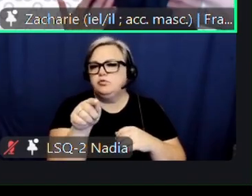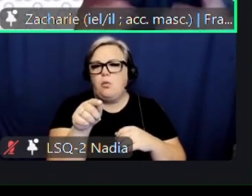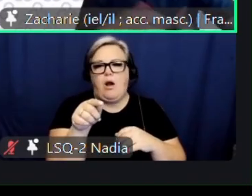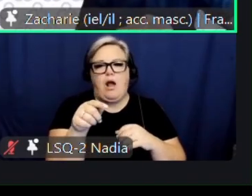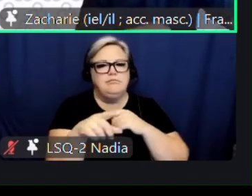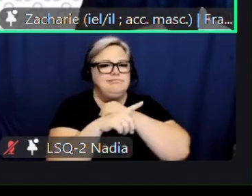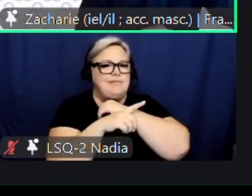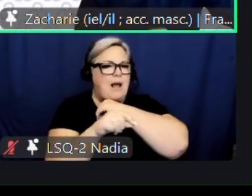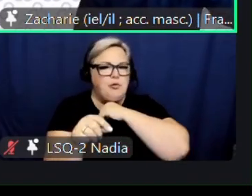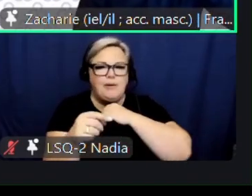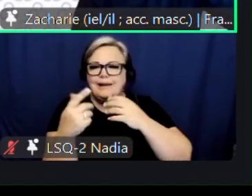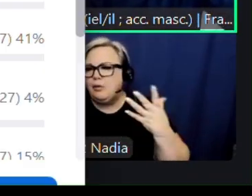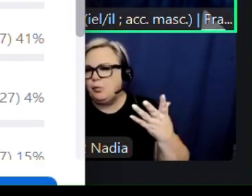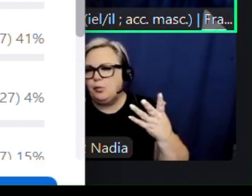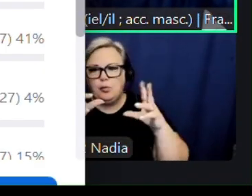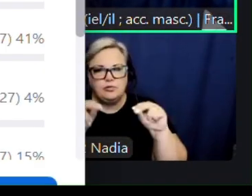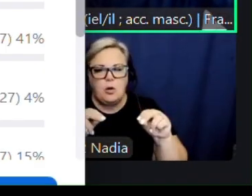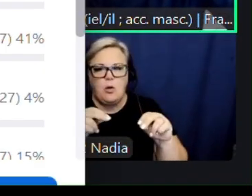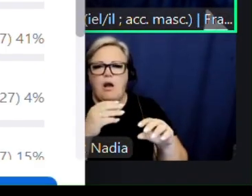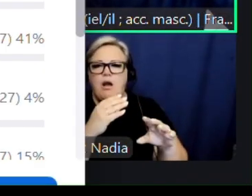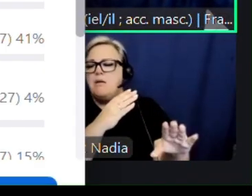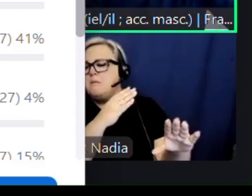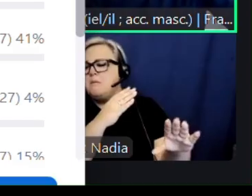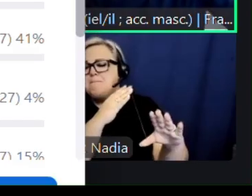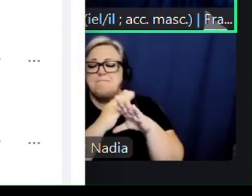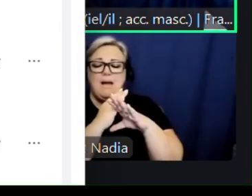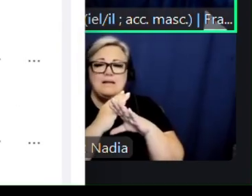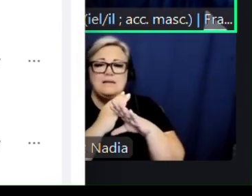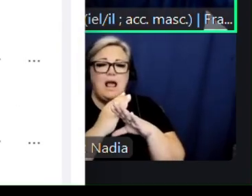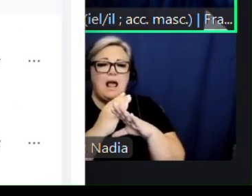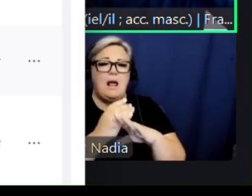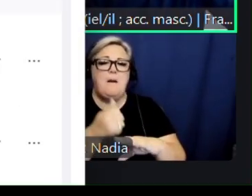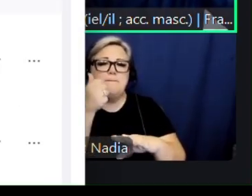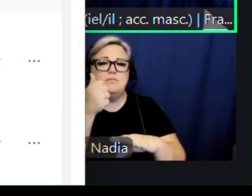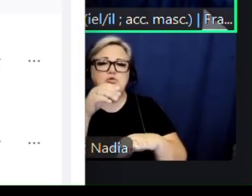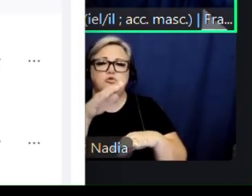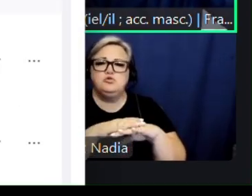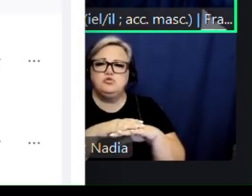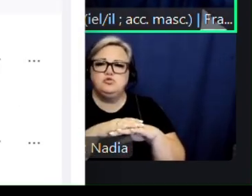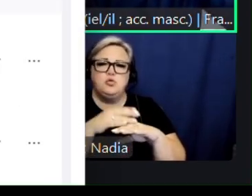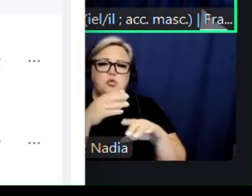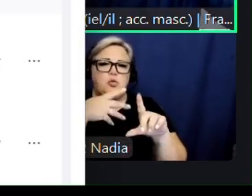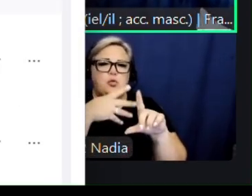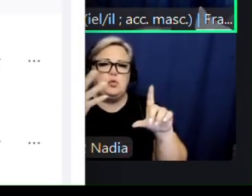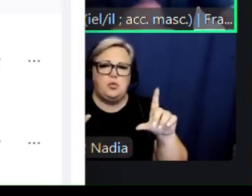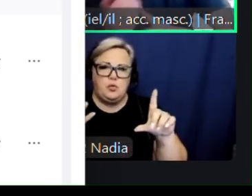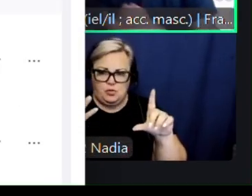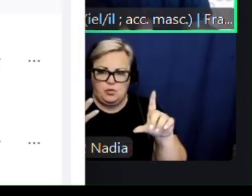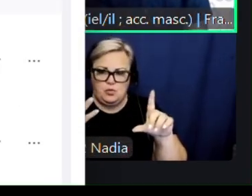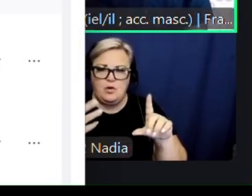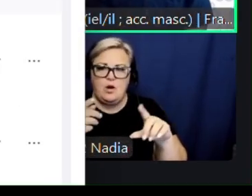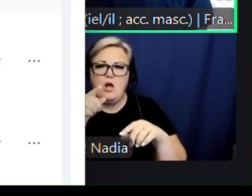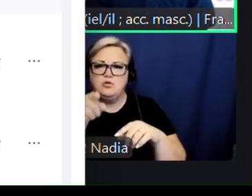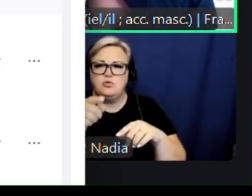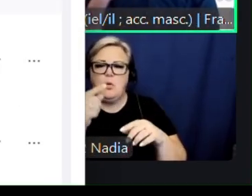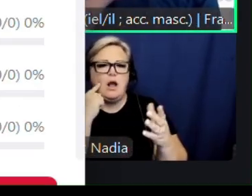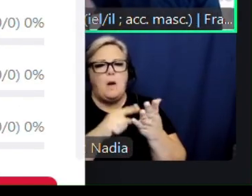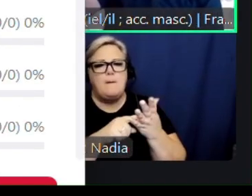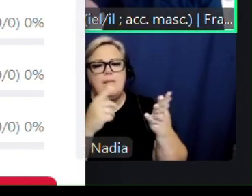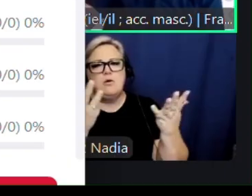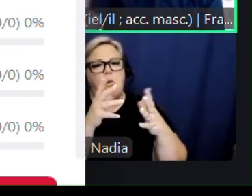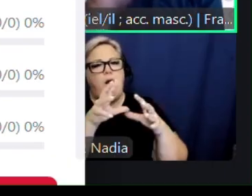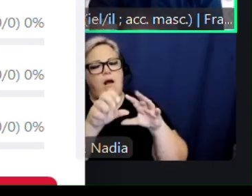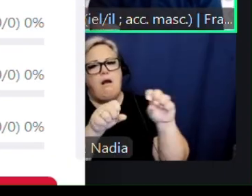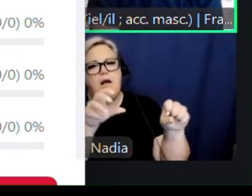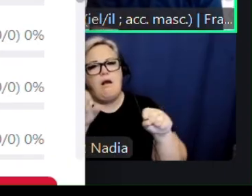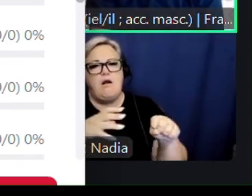personnel ou non, quelle est la plus grande barrière aux soins affirmatifs des personnes de LGBTQIA+, que vous avez constatée?